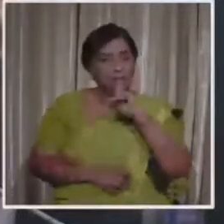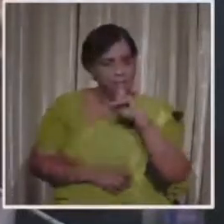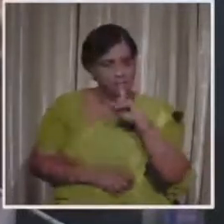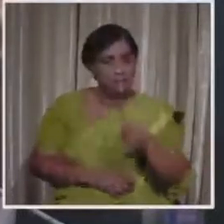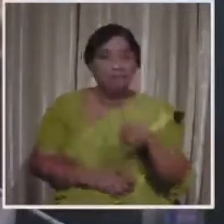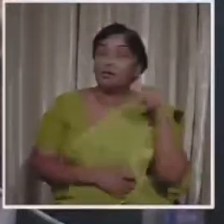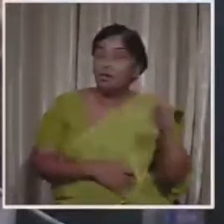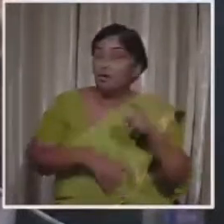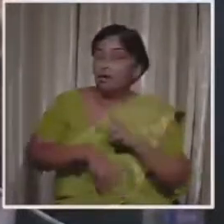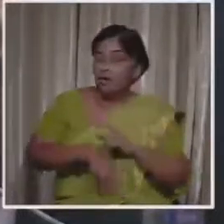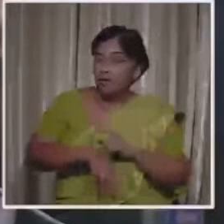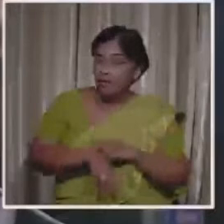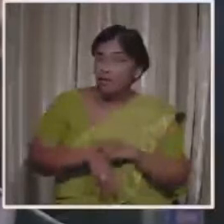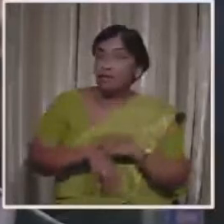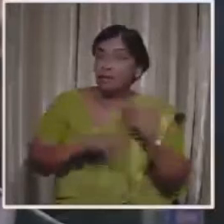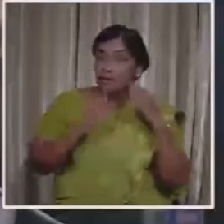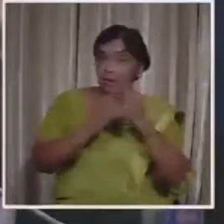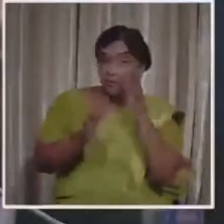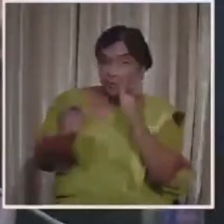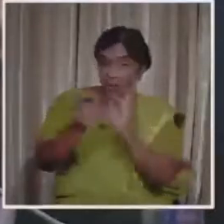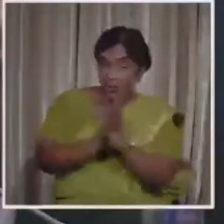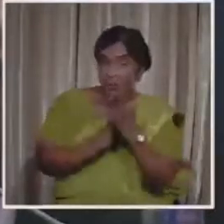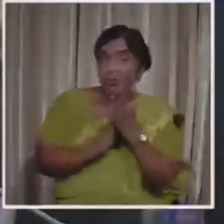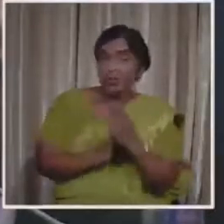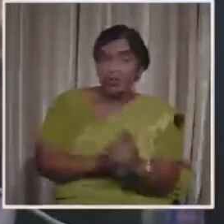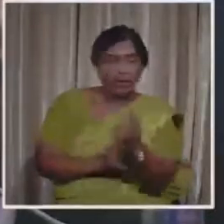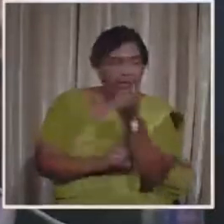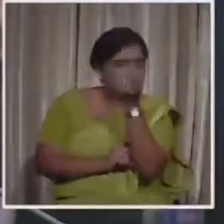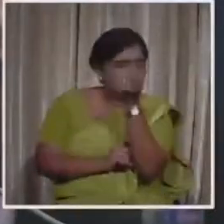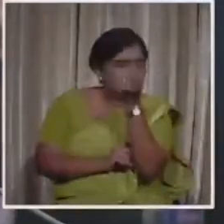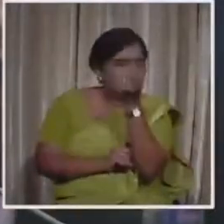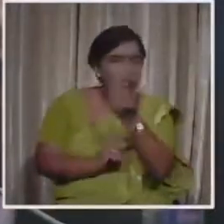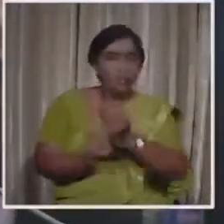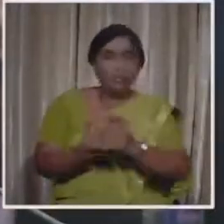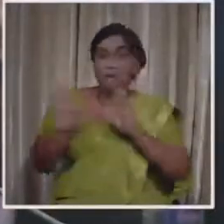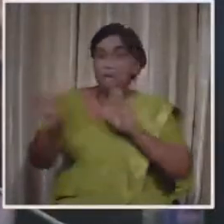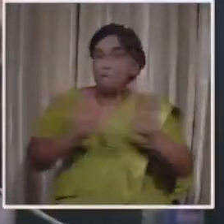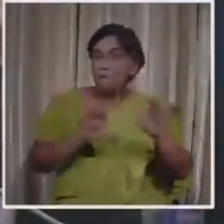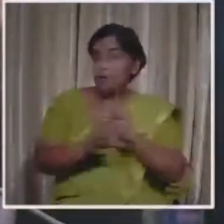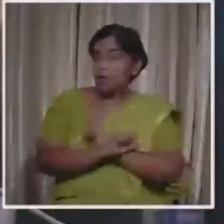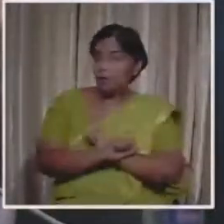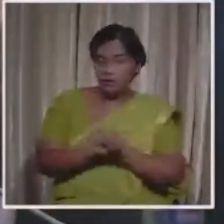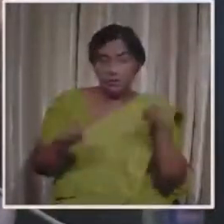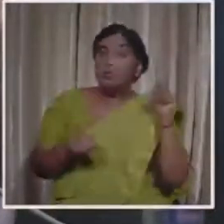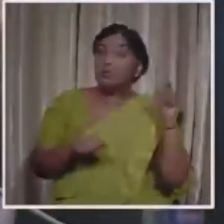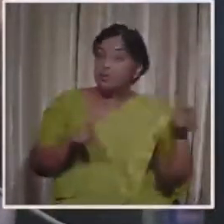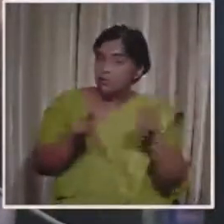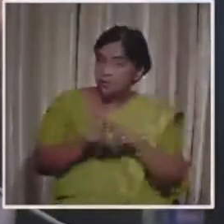ඒ අවස්ථාවේදී මගේ විනාශය කරන්න 1.1 වත් ඒක පාලනය කරන්න උත්සාහ කරේ නැහැ.